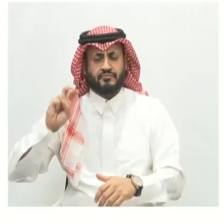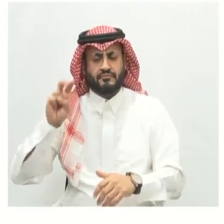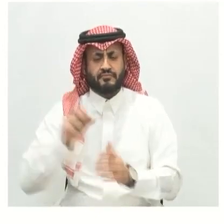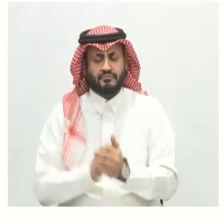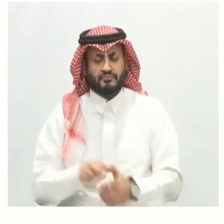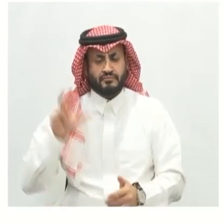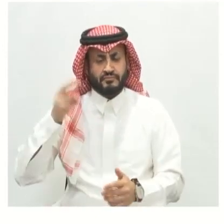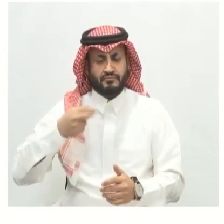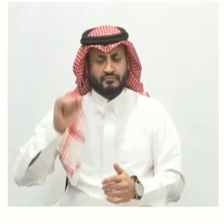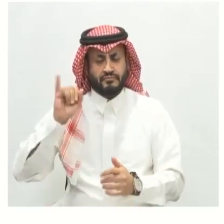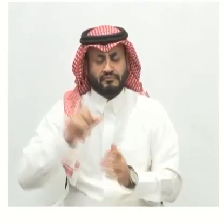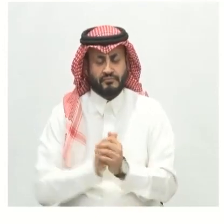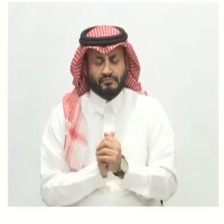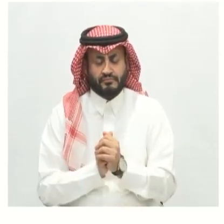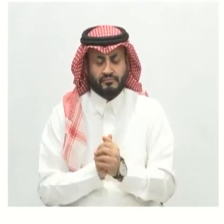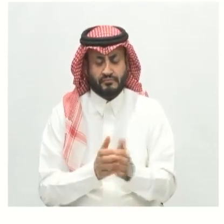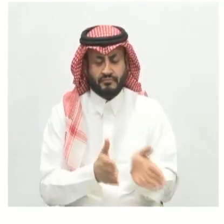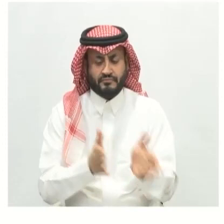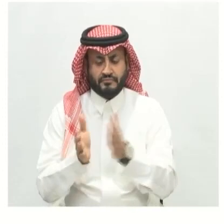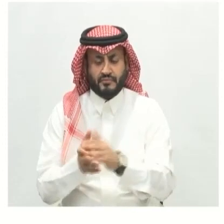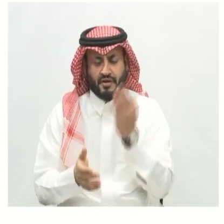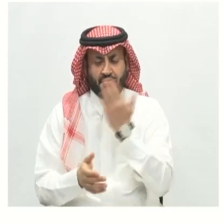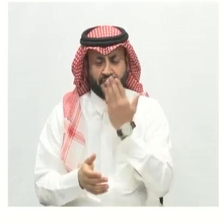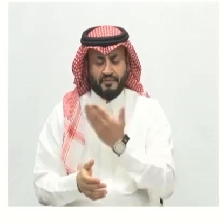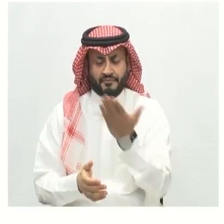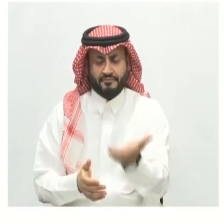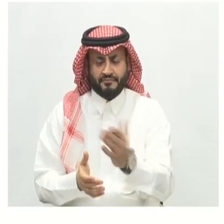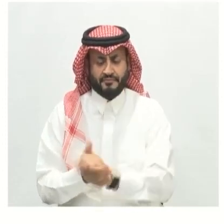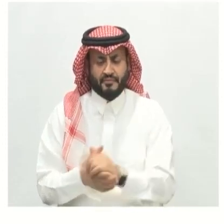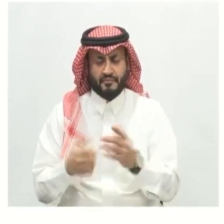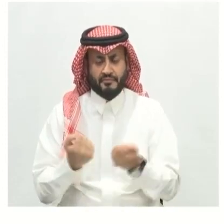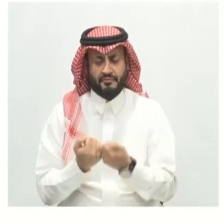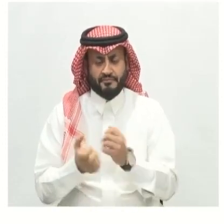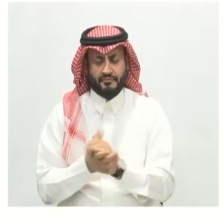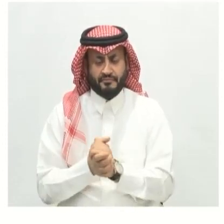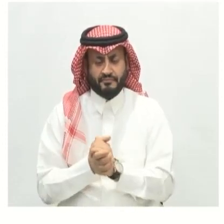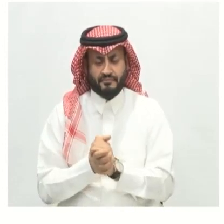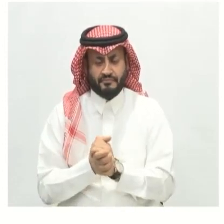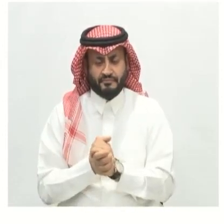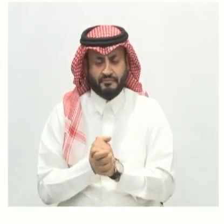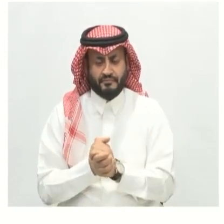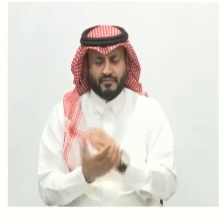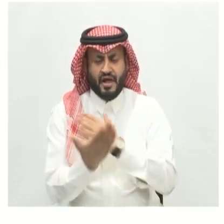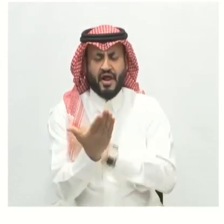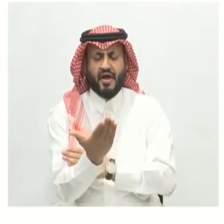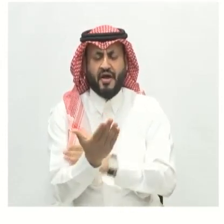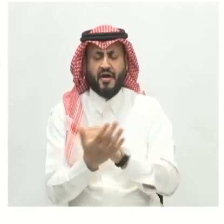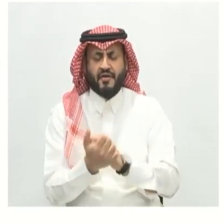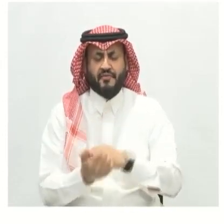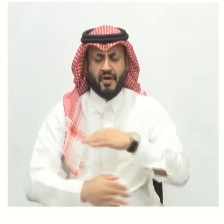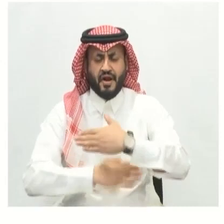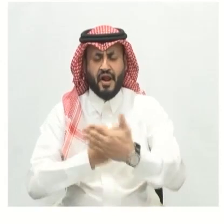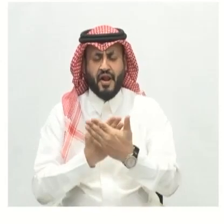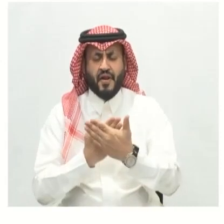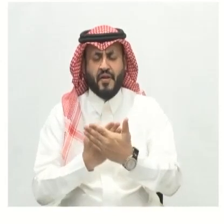العام ننتقل الان اقرا نقرا سويا لائحه المحافظه على